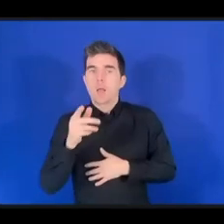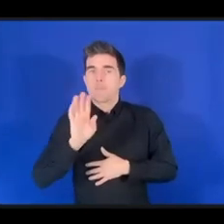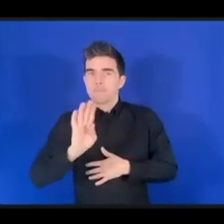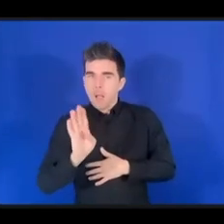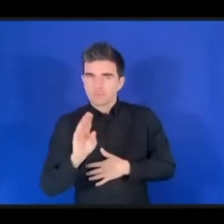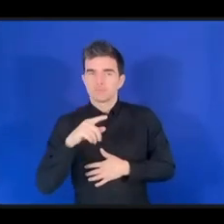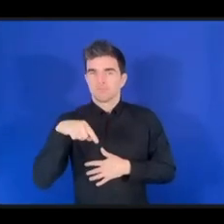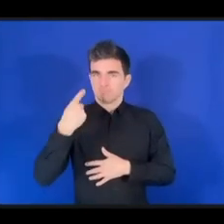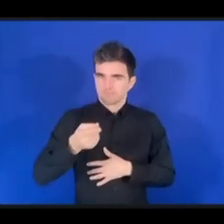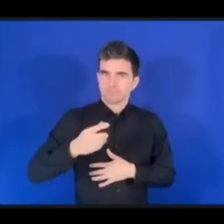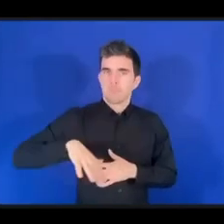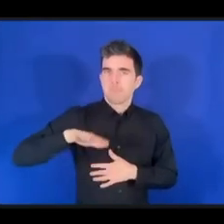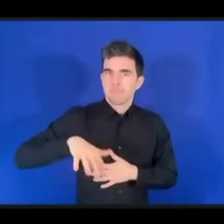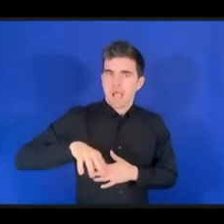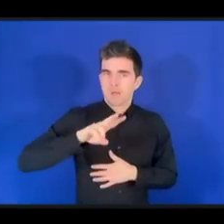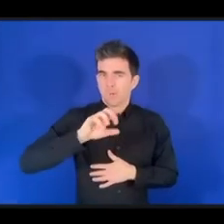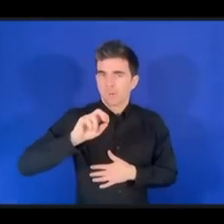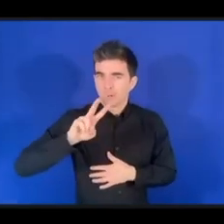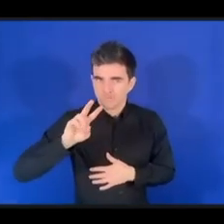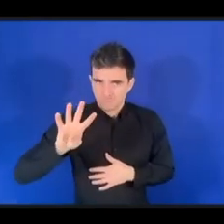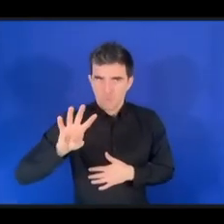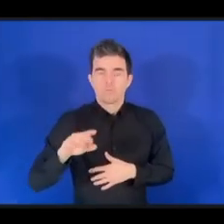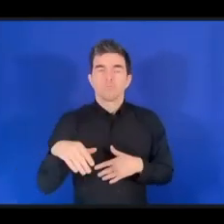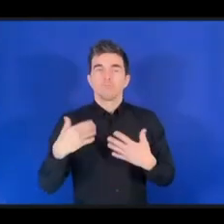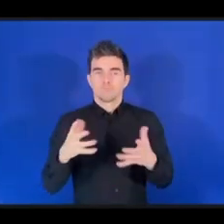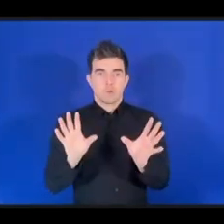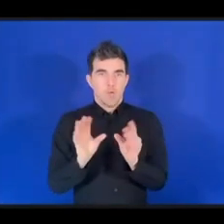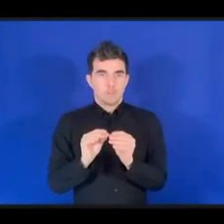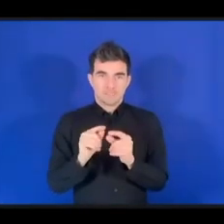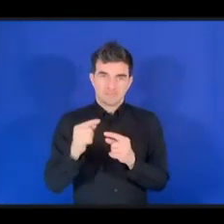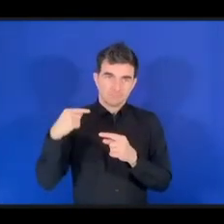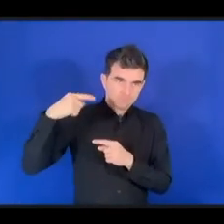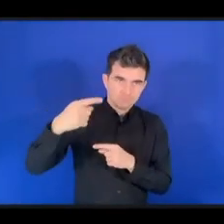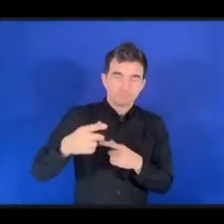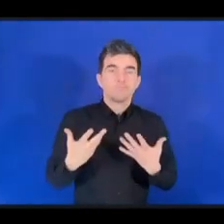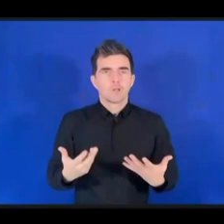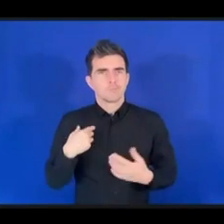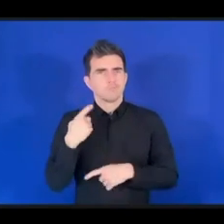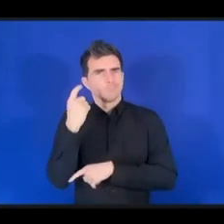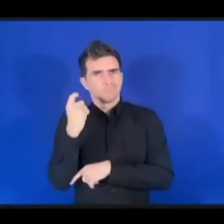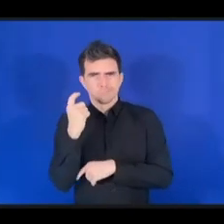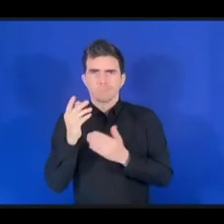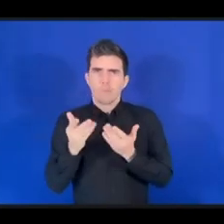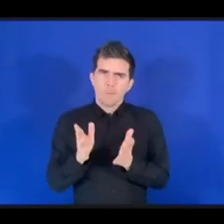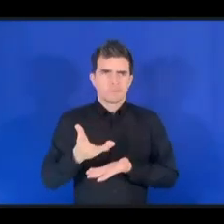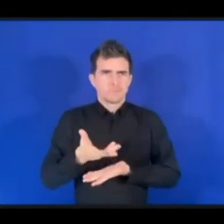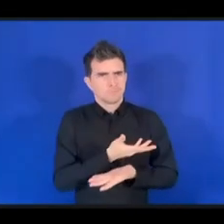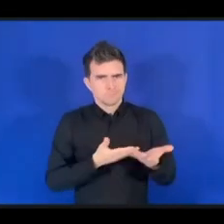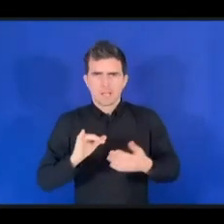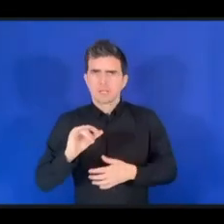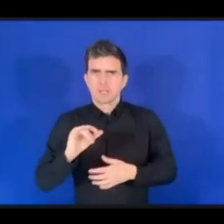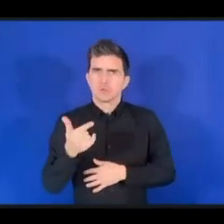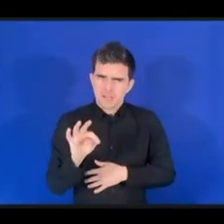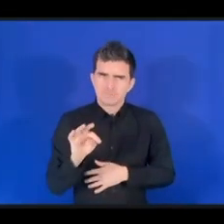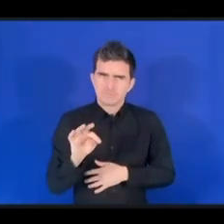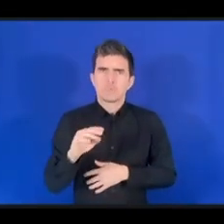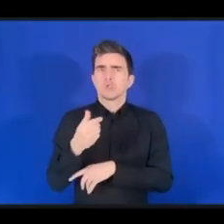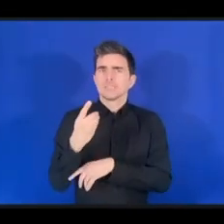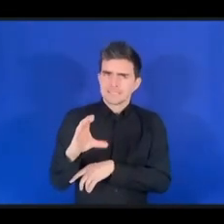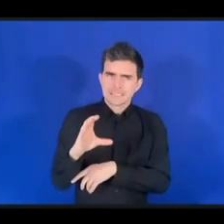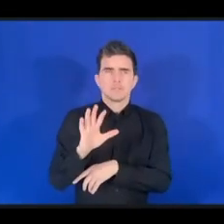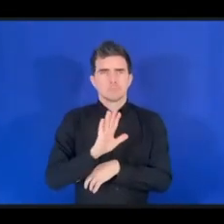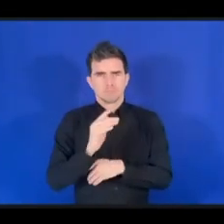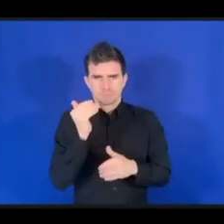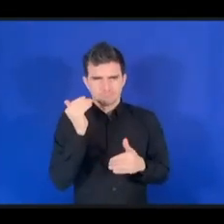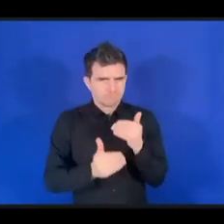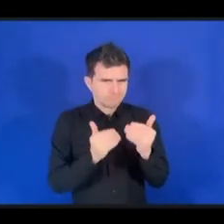2024 nous apportons la perspective des petits États insulaires pour l'avenir de la gouvernance de l'Internet expliquant ce qui